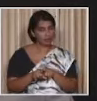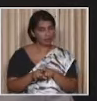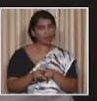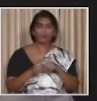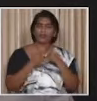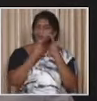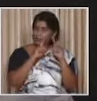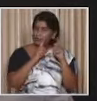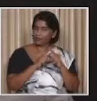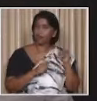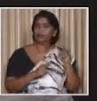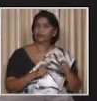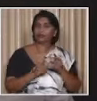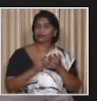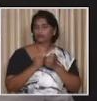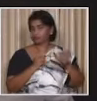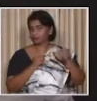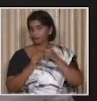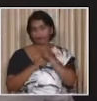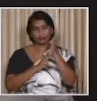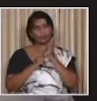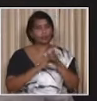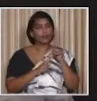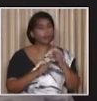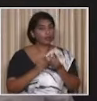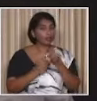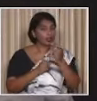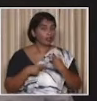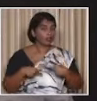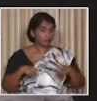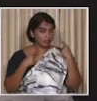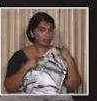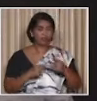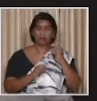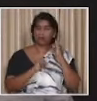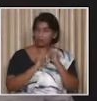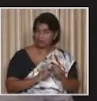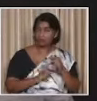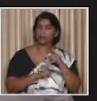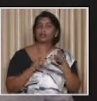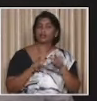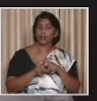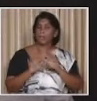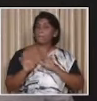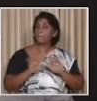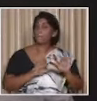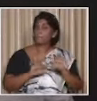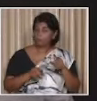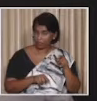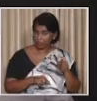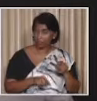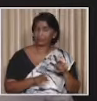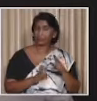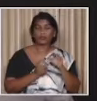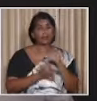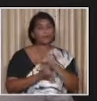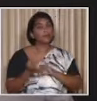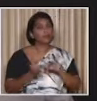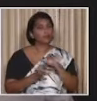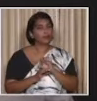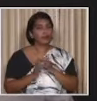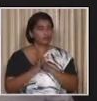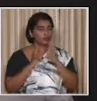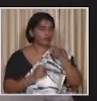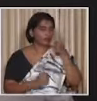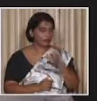විවිධ මාර්ග ඔස්සේ ලබා දෙන තර්ජන ගර්ජන පාලනය කිරීම ප්‍රජාතන්ත්‍රවාදයට ඉතා